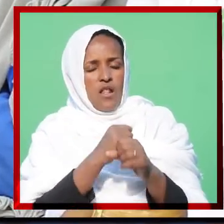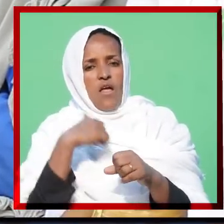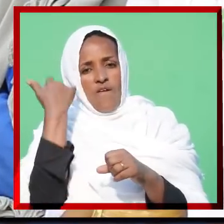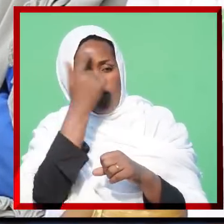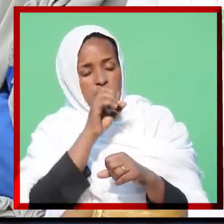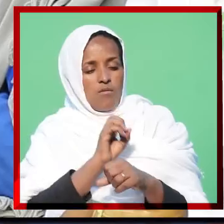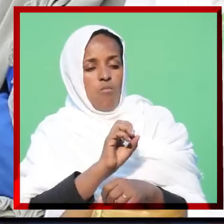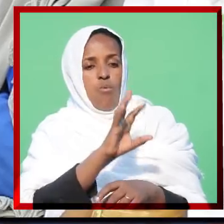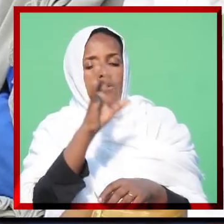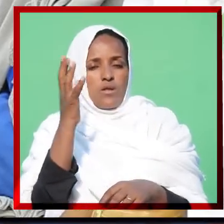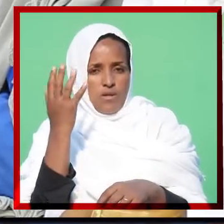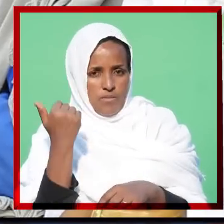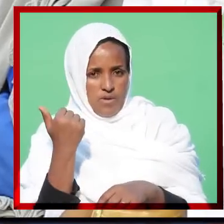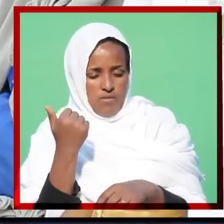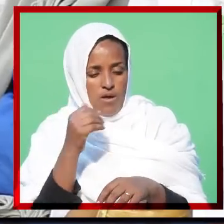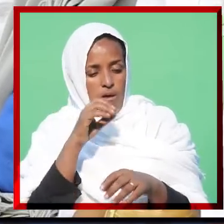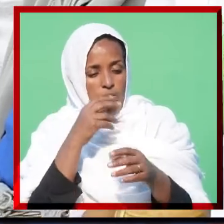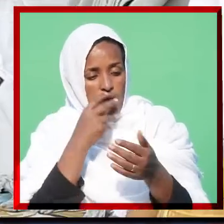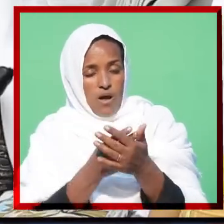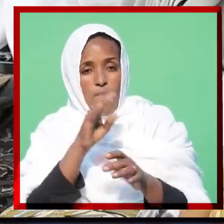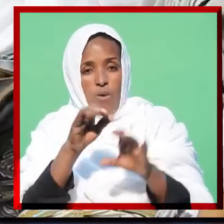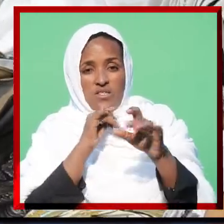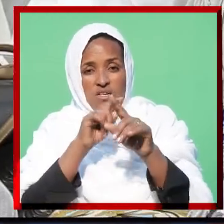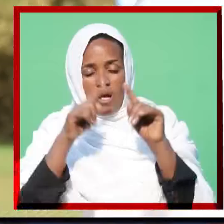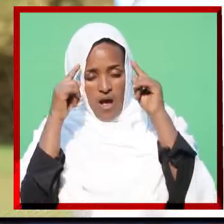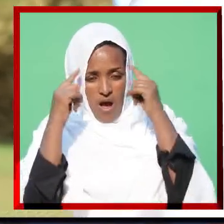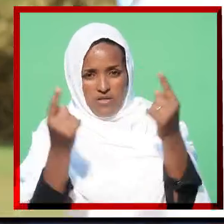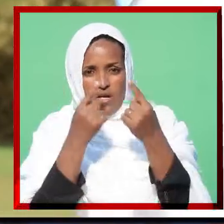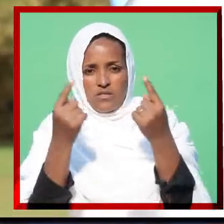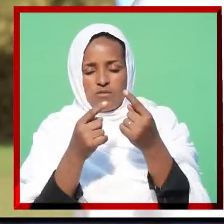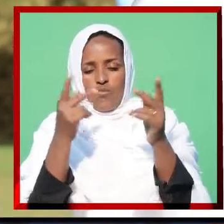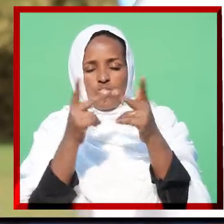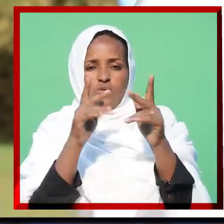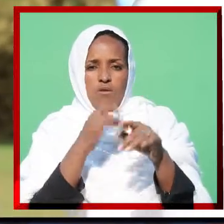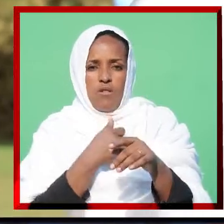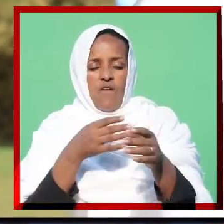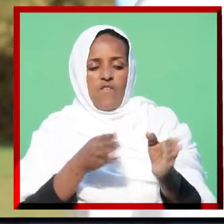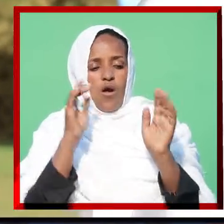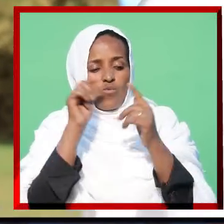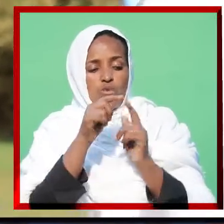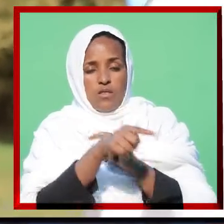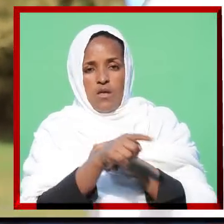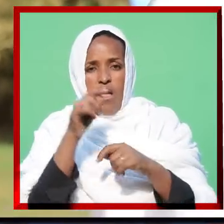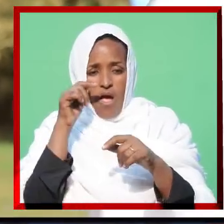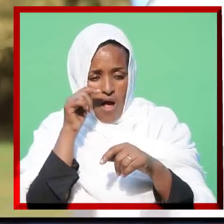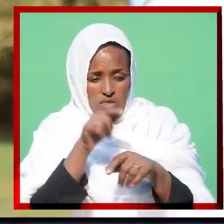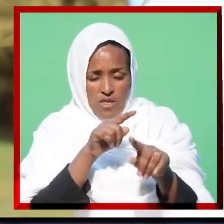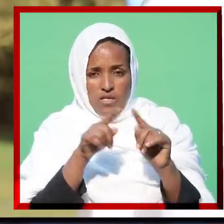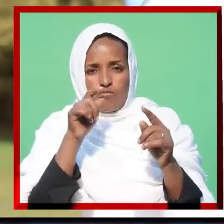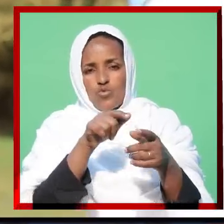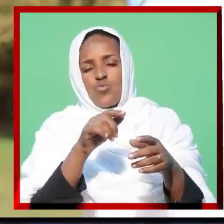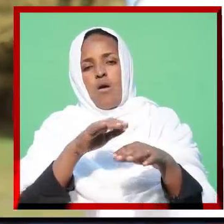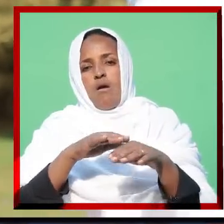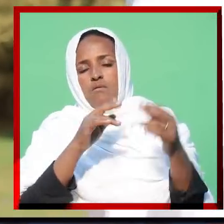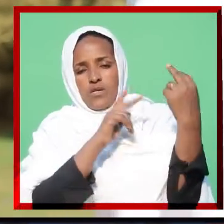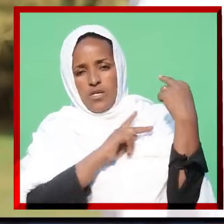يمي برايد لمن ملكام باتادرق قن هاتيات بدج تادبالج فكاروام ودا انتنو انتا قن برسوان